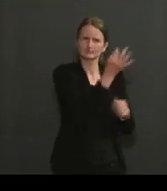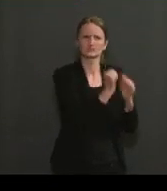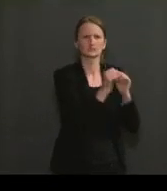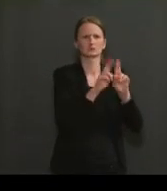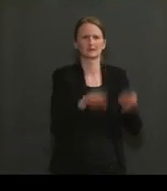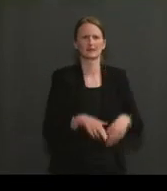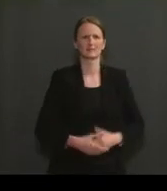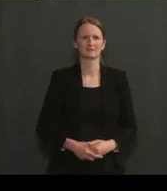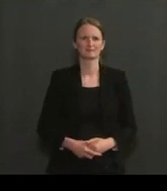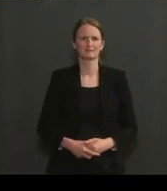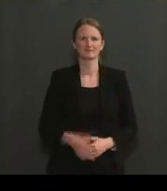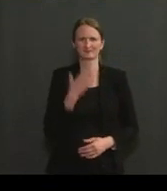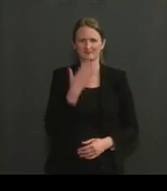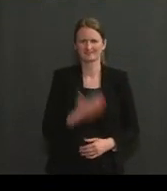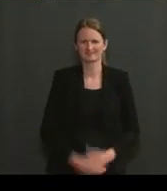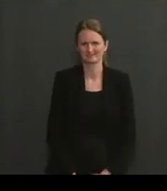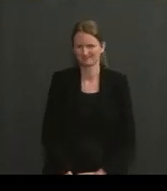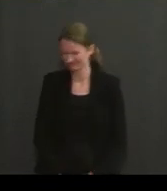Merci.